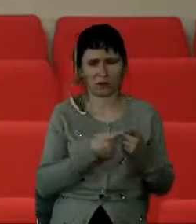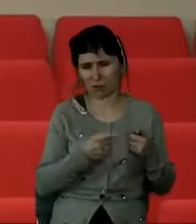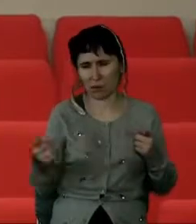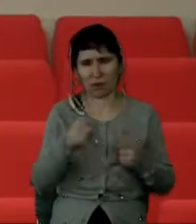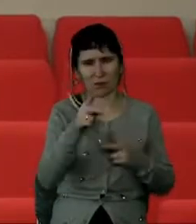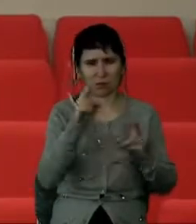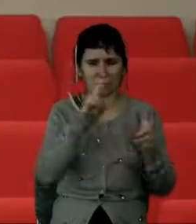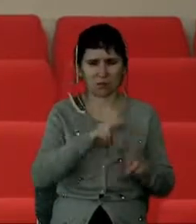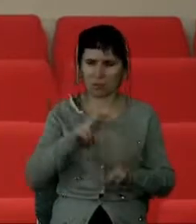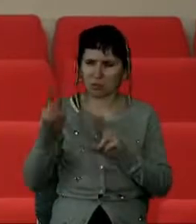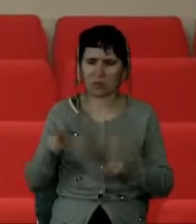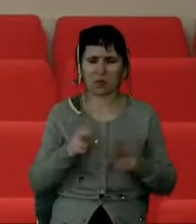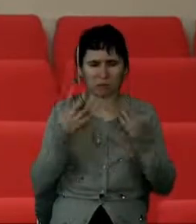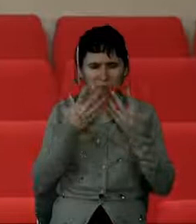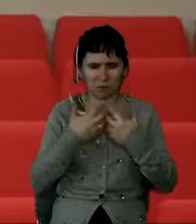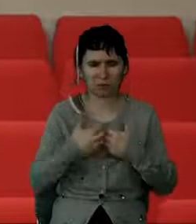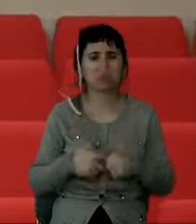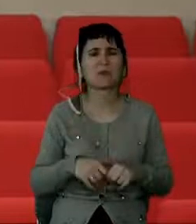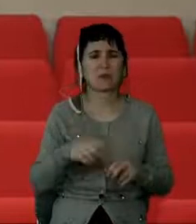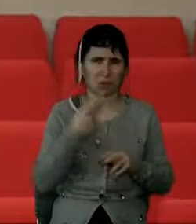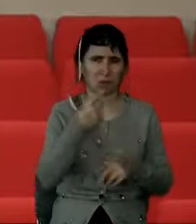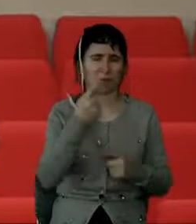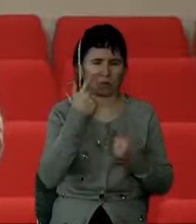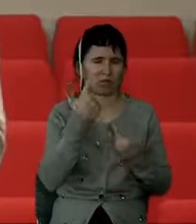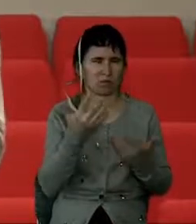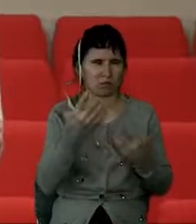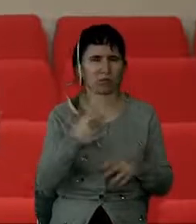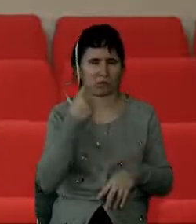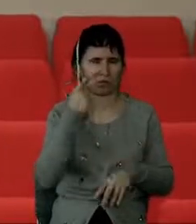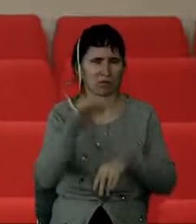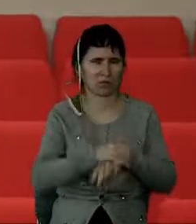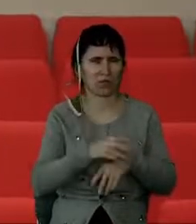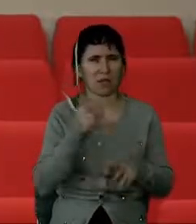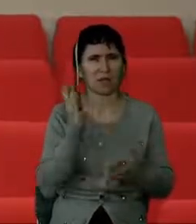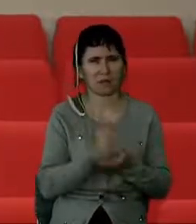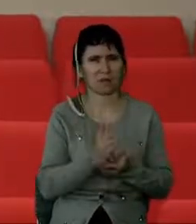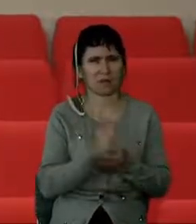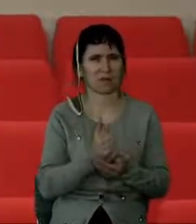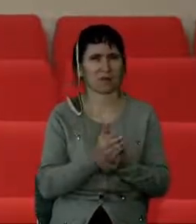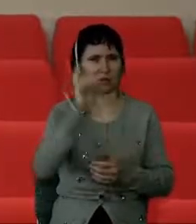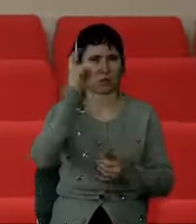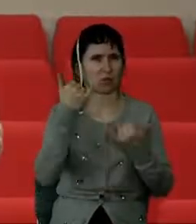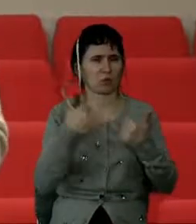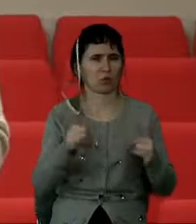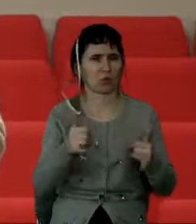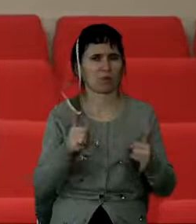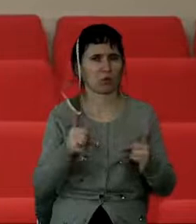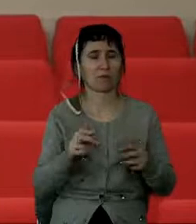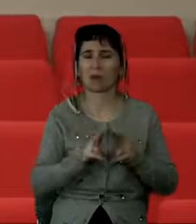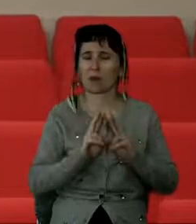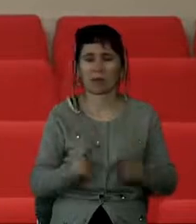Ми зможемо Його осягнути, ми зможемо Його по-особливому побачити. Так само у виконанні Божої